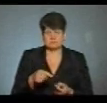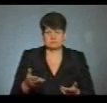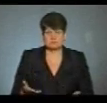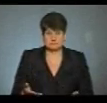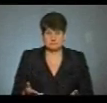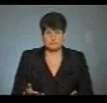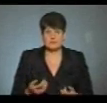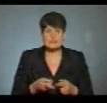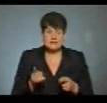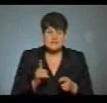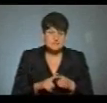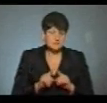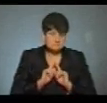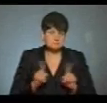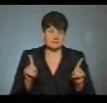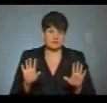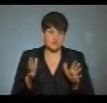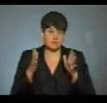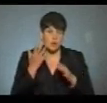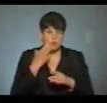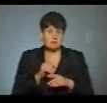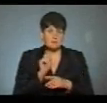Тобто це безпрецедентний випадок, коли ми